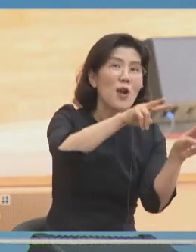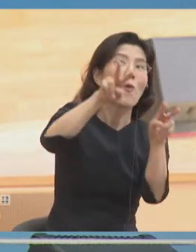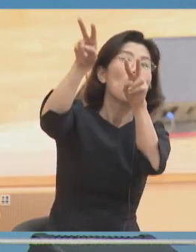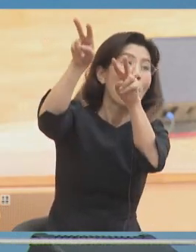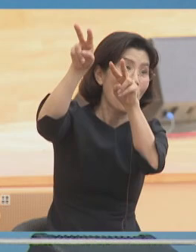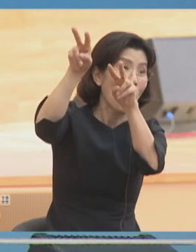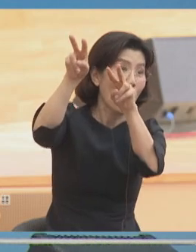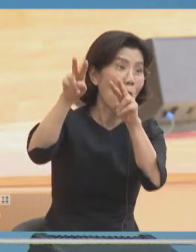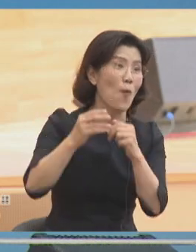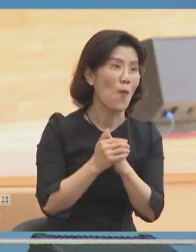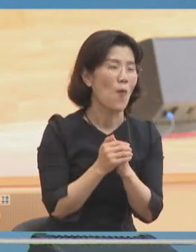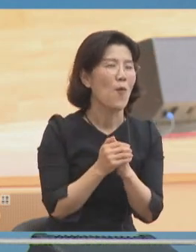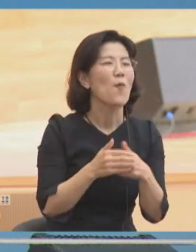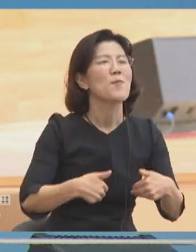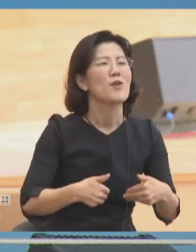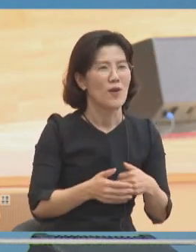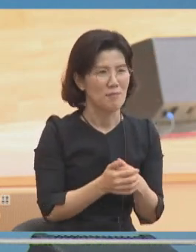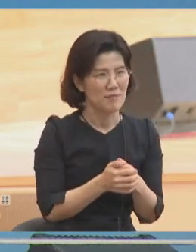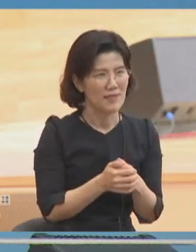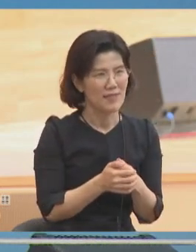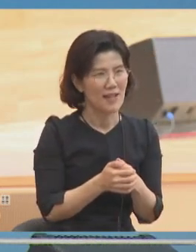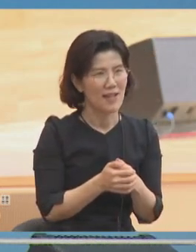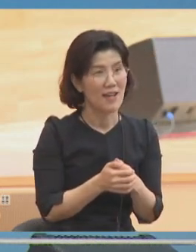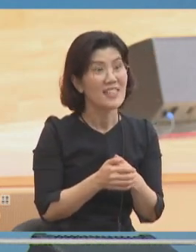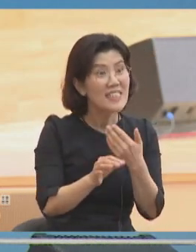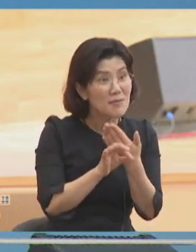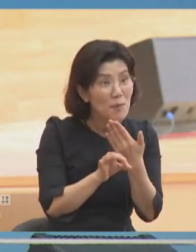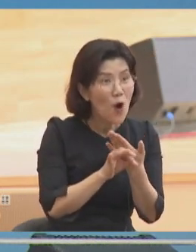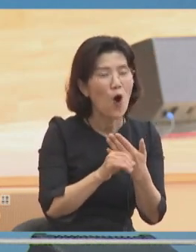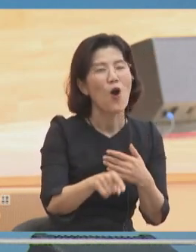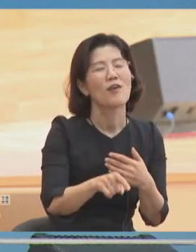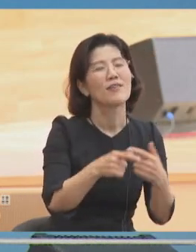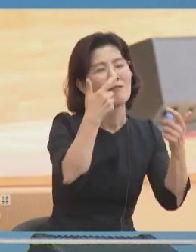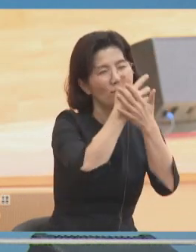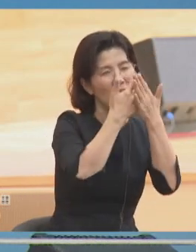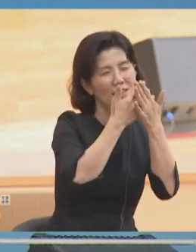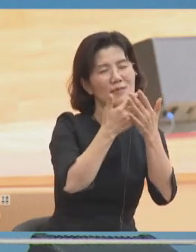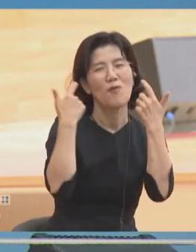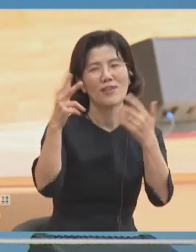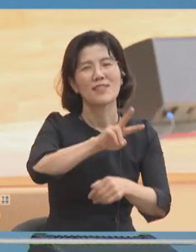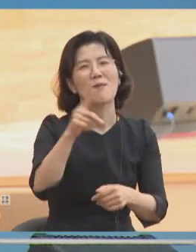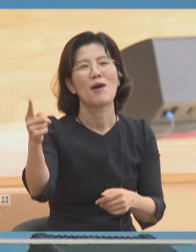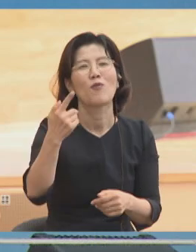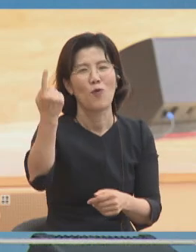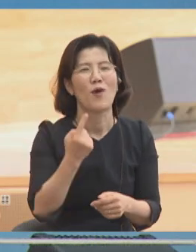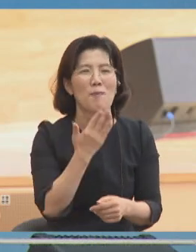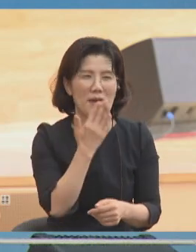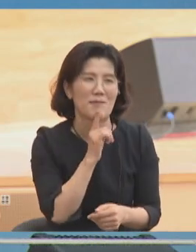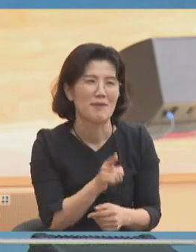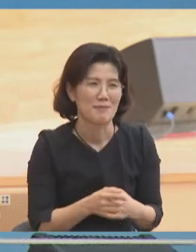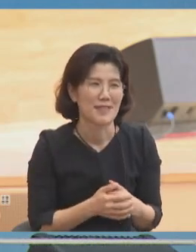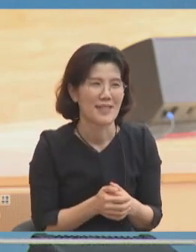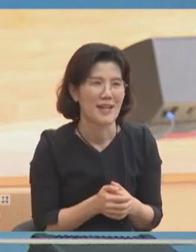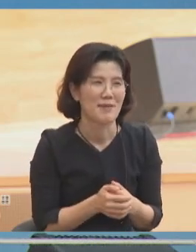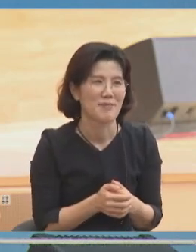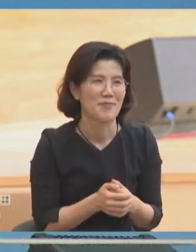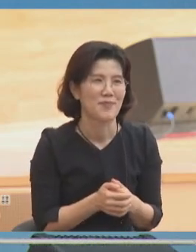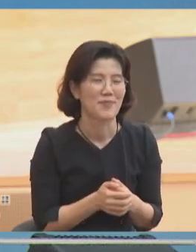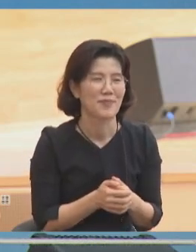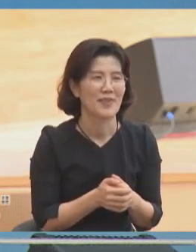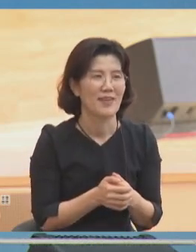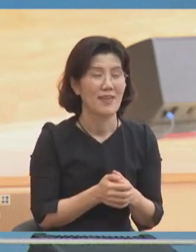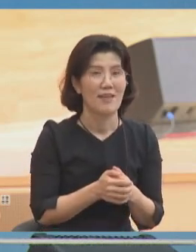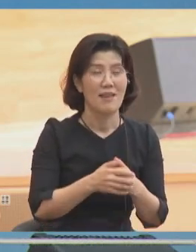때 우리의 불확실함이 확실함으로 바뀌게 된다는 사실입니다 여러분 자신을 밝혀